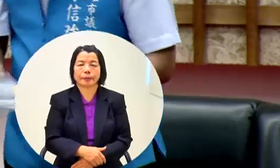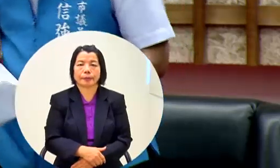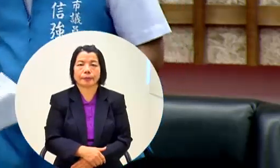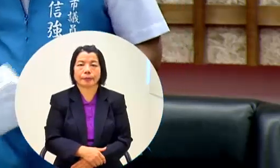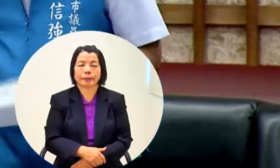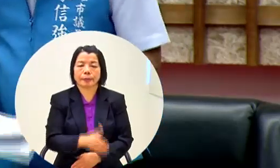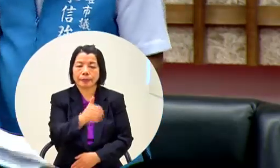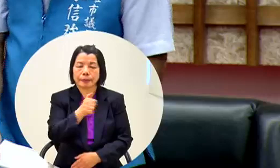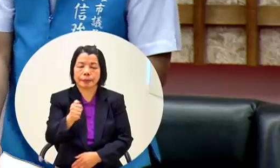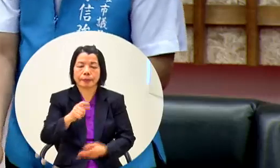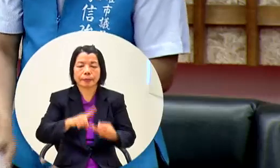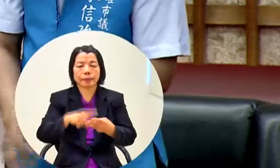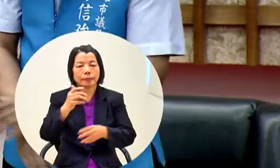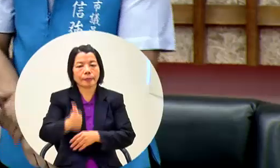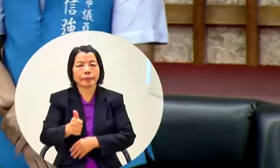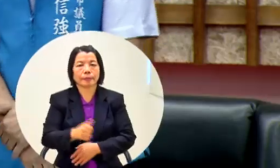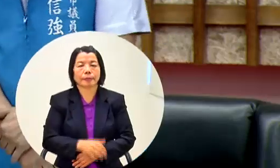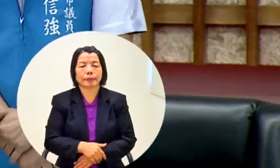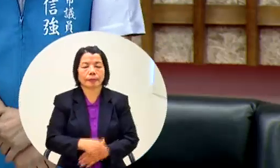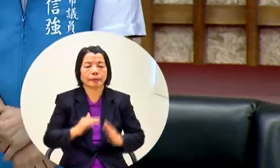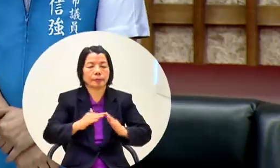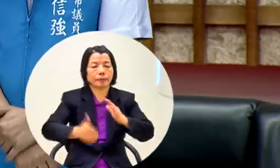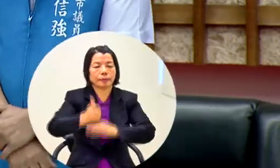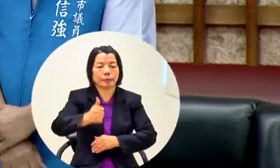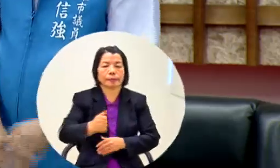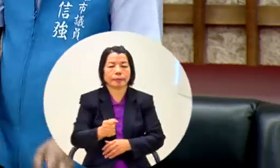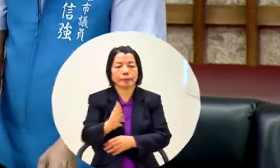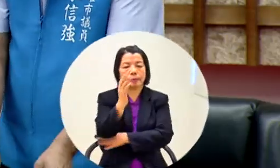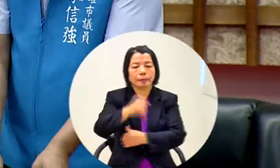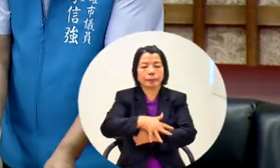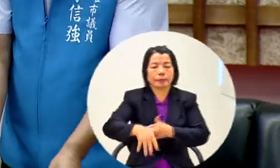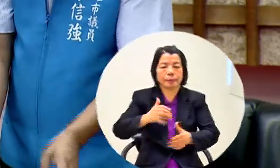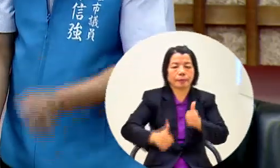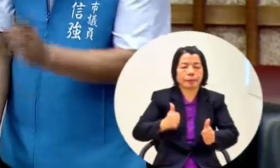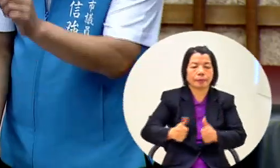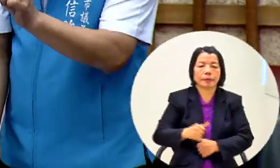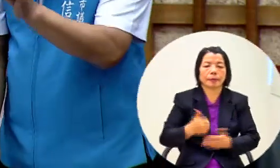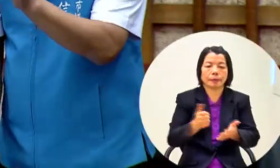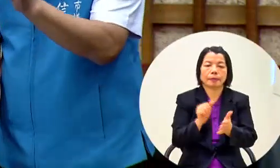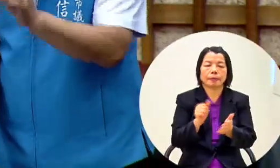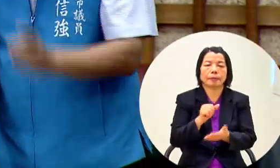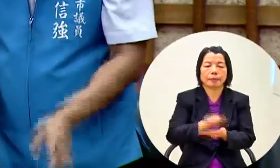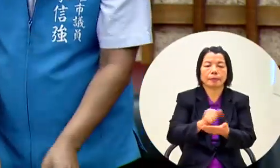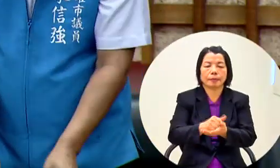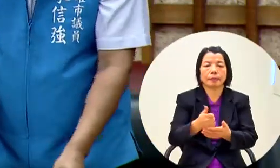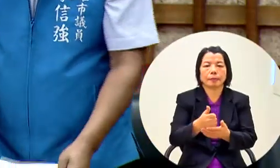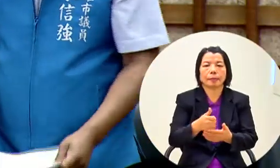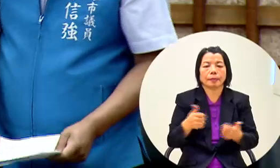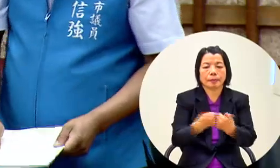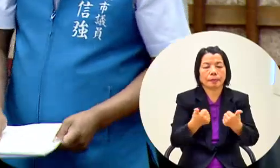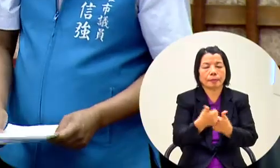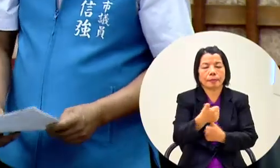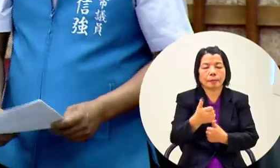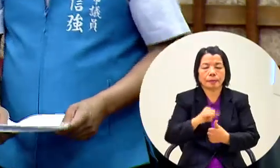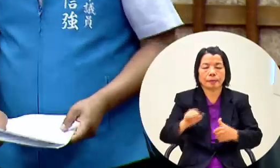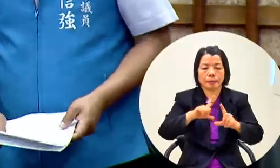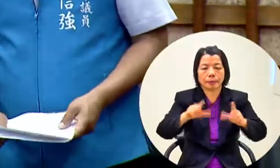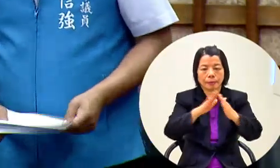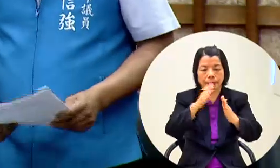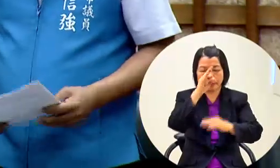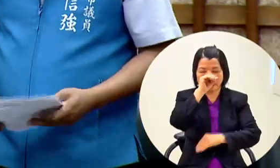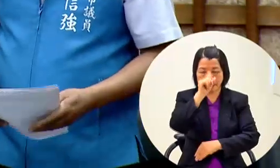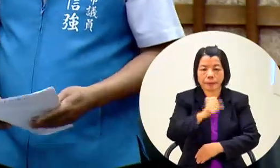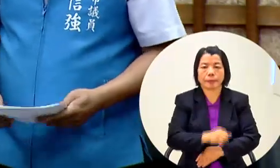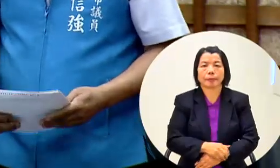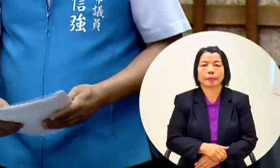好，谢谢主席啊，市长、各区处首长啊，各位议事同仁呢，哈，大家好。啊，首先呢，哈，刚看